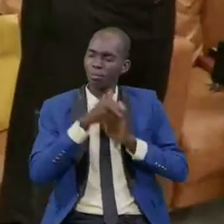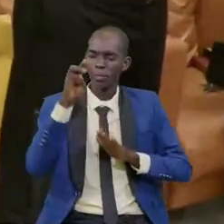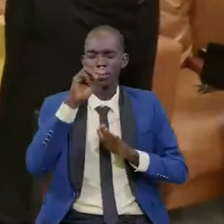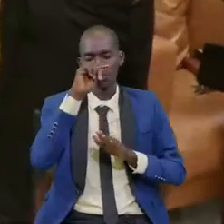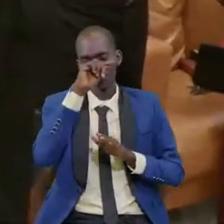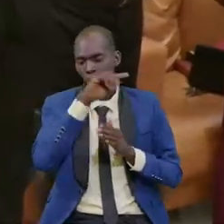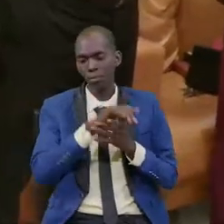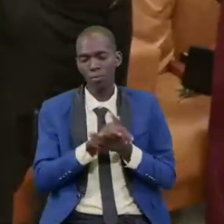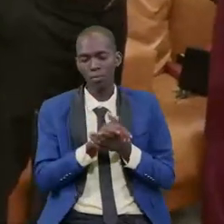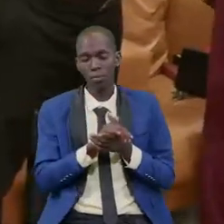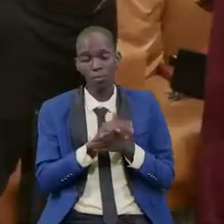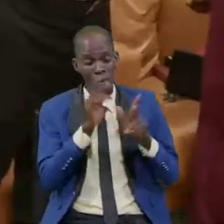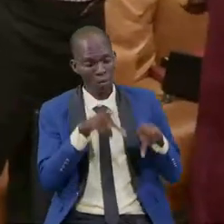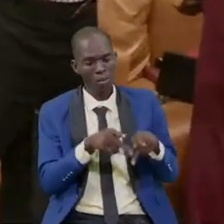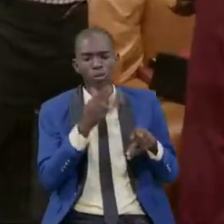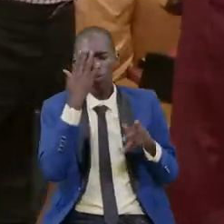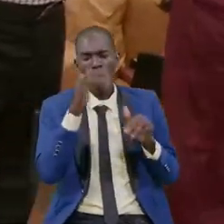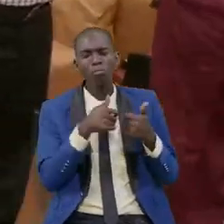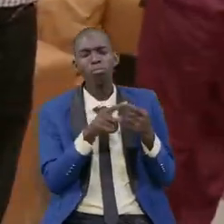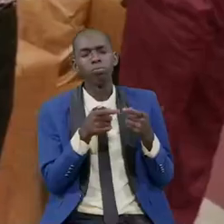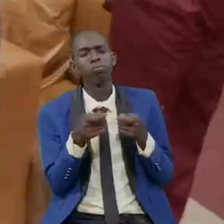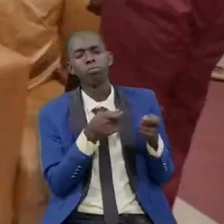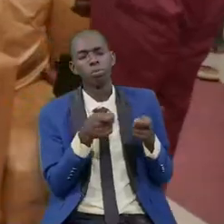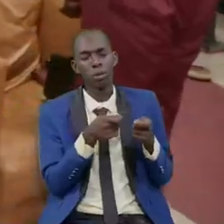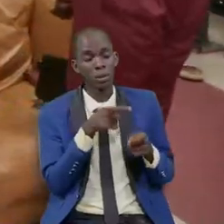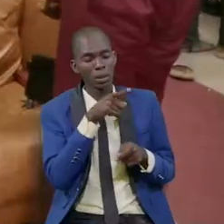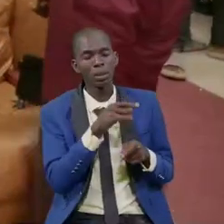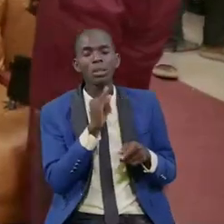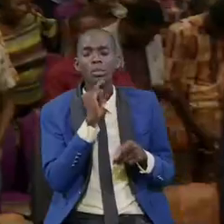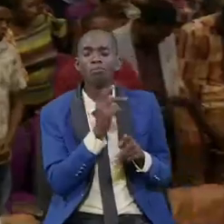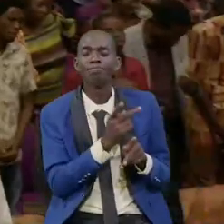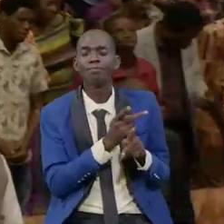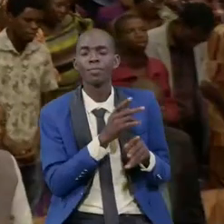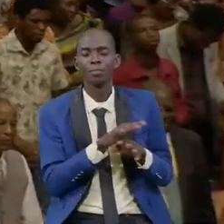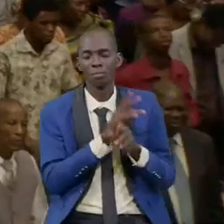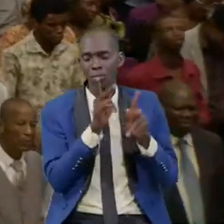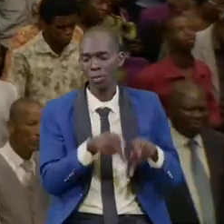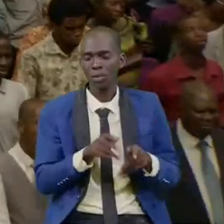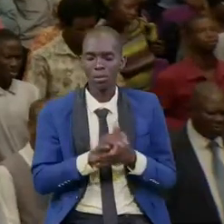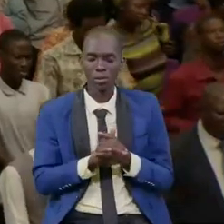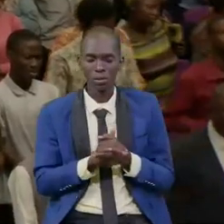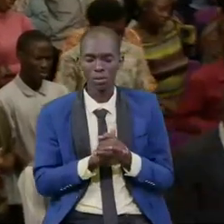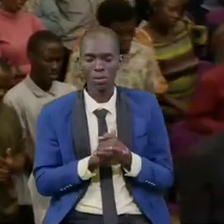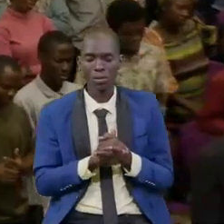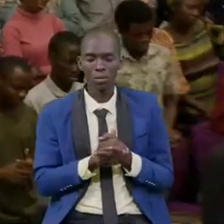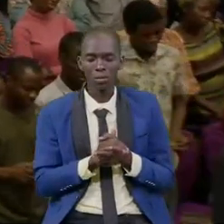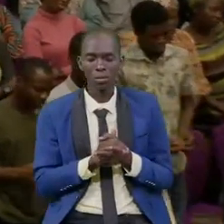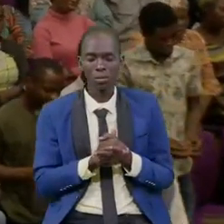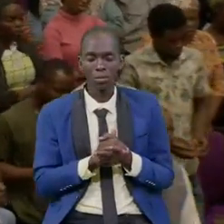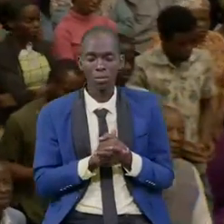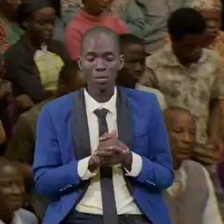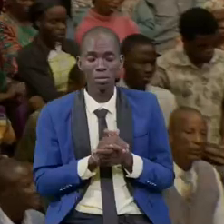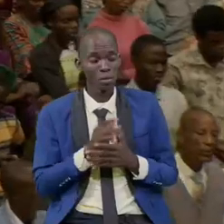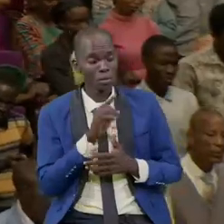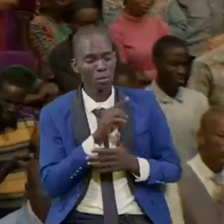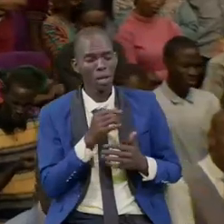mûre, une personne qui contrôle tout, une personne qui est précautionneuse et